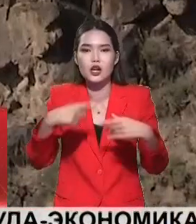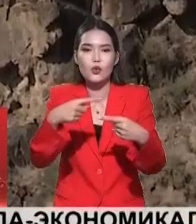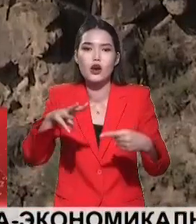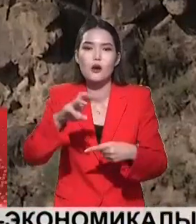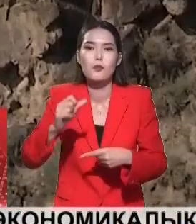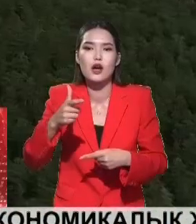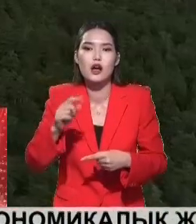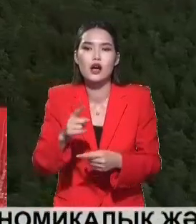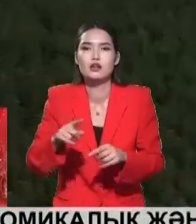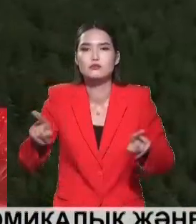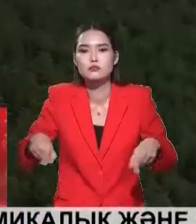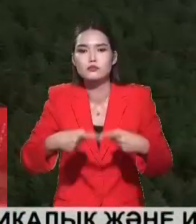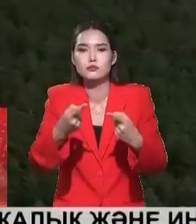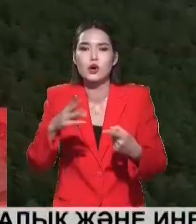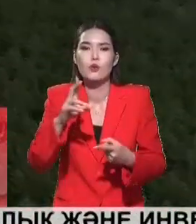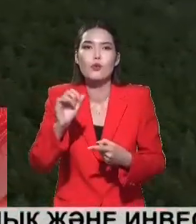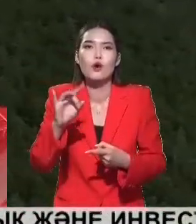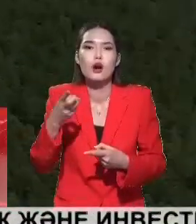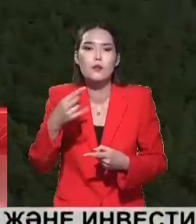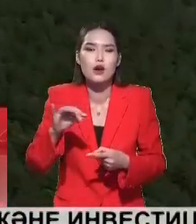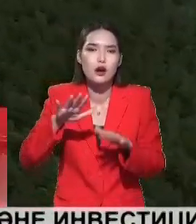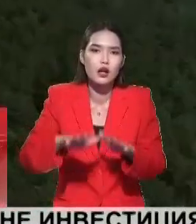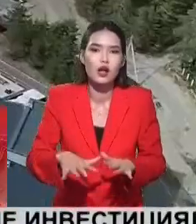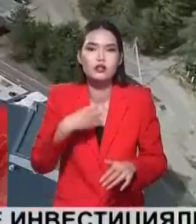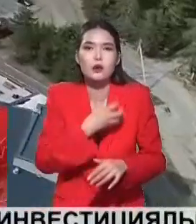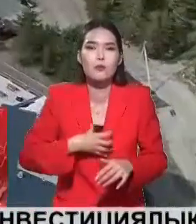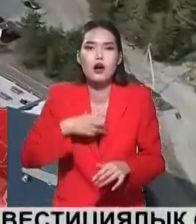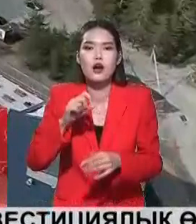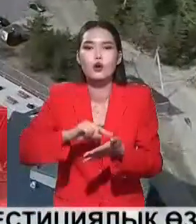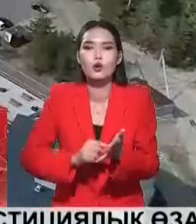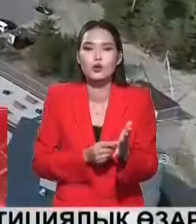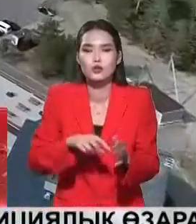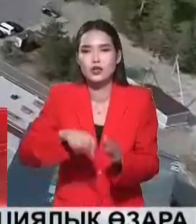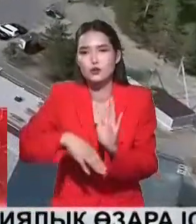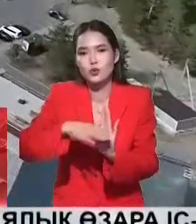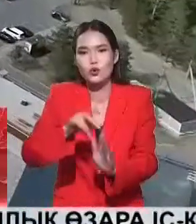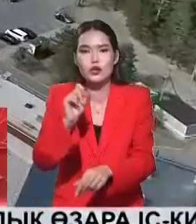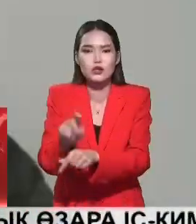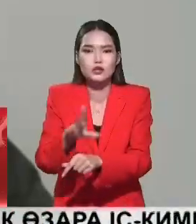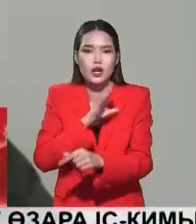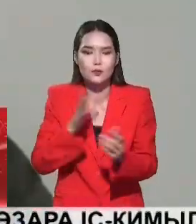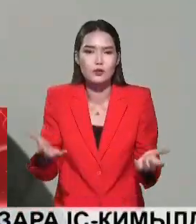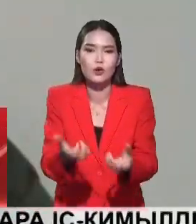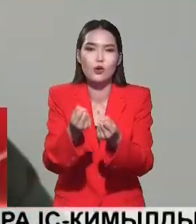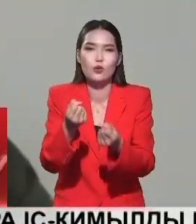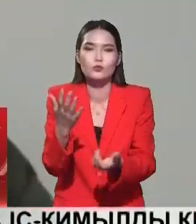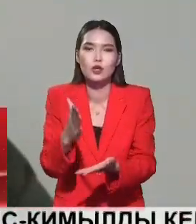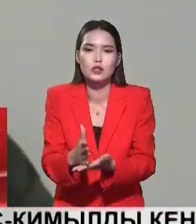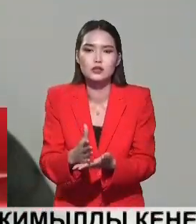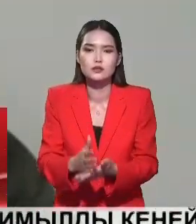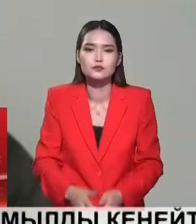жағажай туризмі және Шучье-Бурабай курорттық аймағын дамытуды тапсырды. Бұл ұсынысты туризм өкілдері де қолдап отыр. Туристік